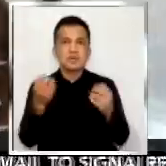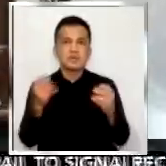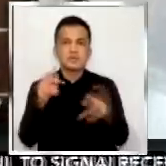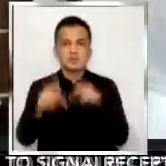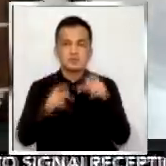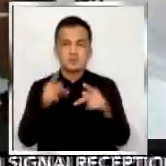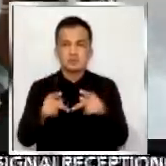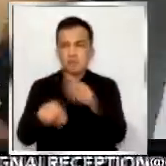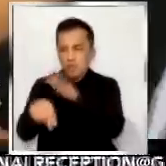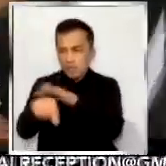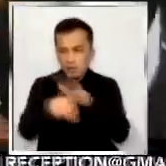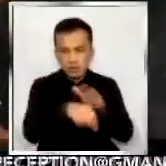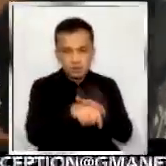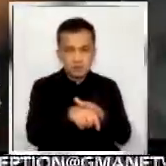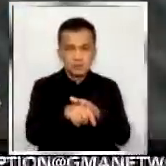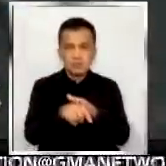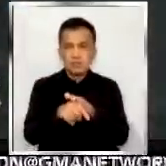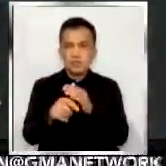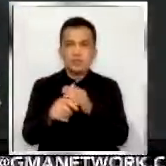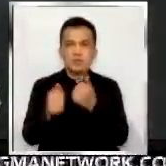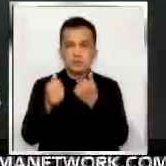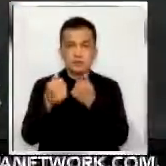ang physical distancing.